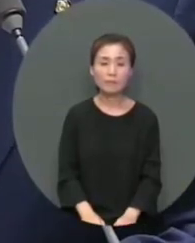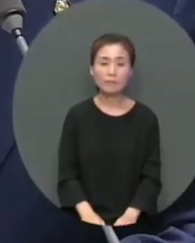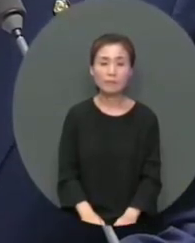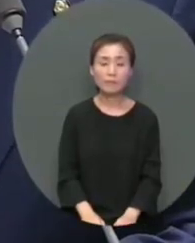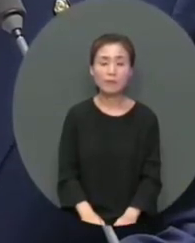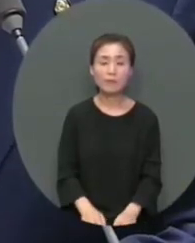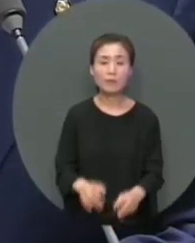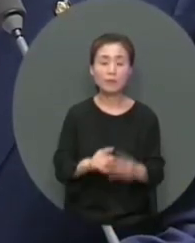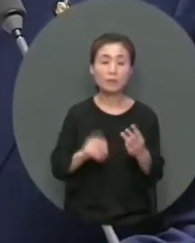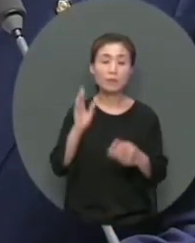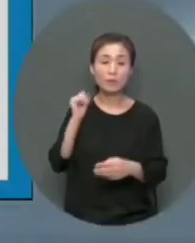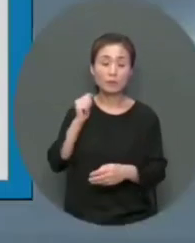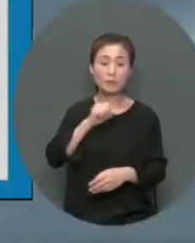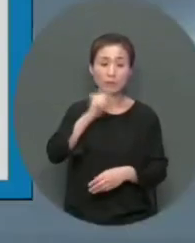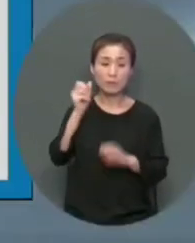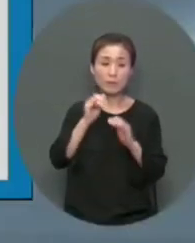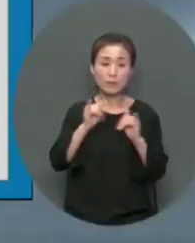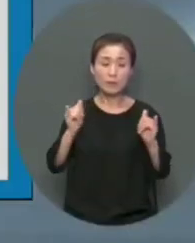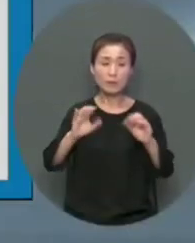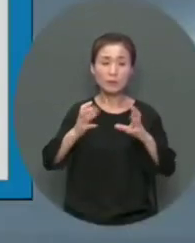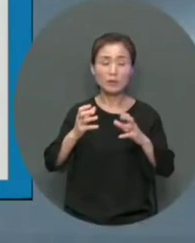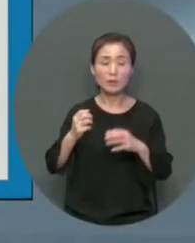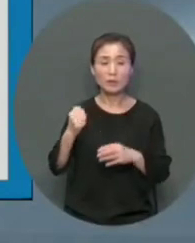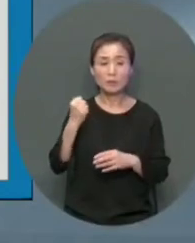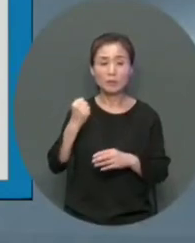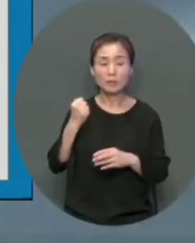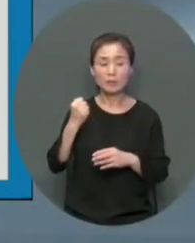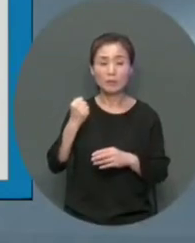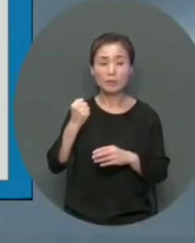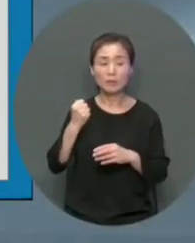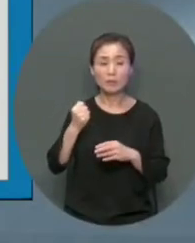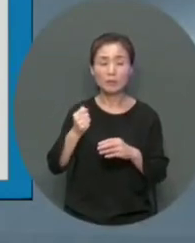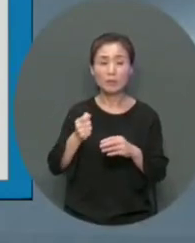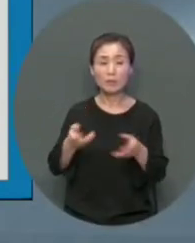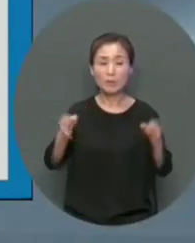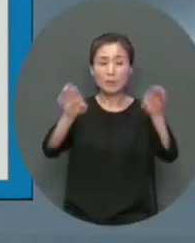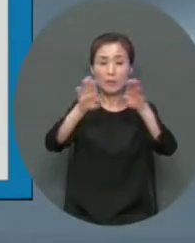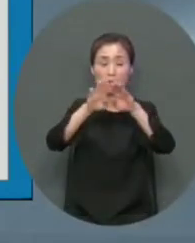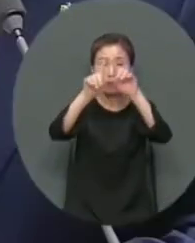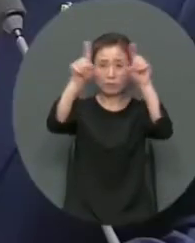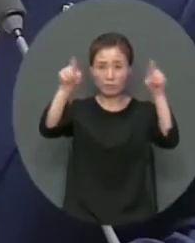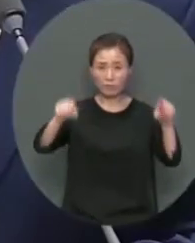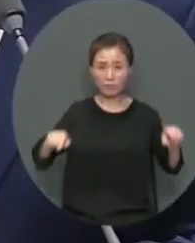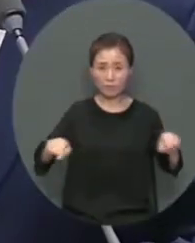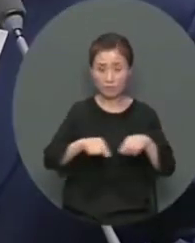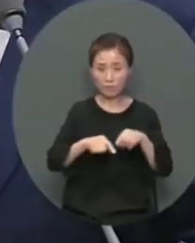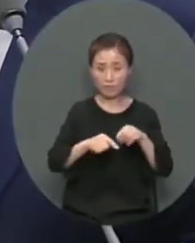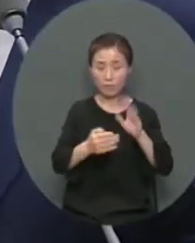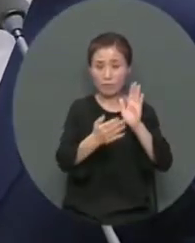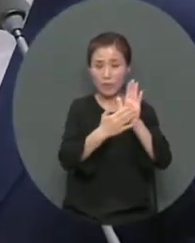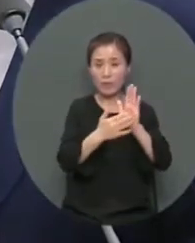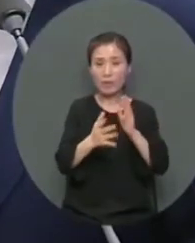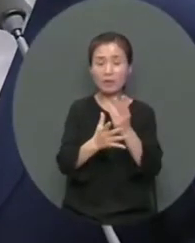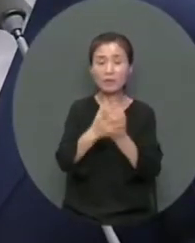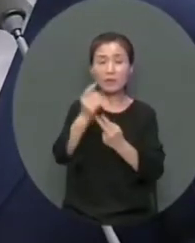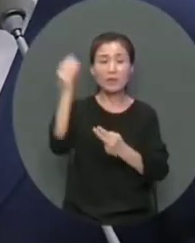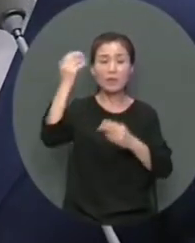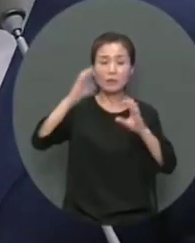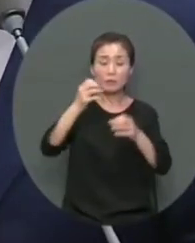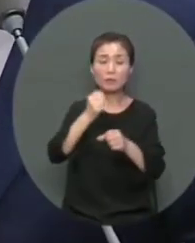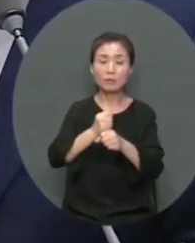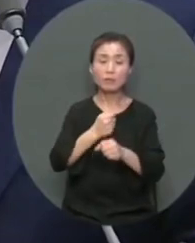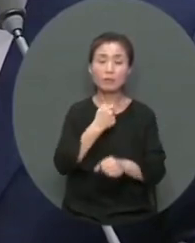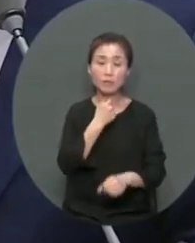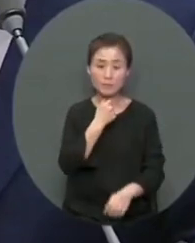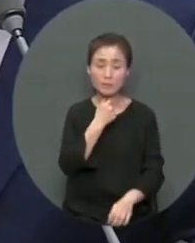윤석열 대통령 당선인이 국민의힘 당사에 붙였던 대행 현수막입니다. 하나 되는 대한민국을